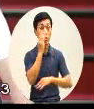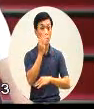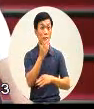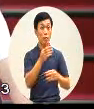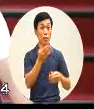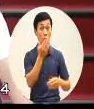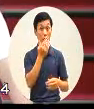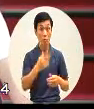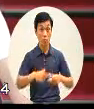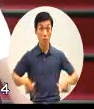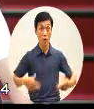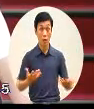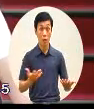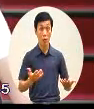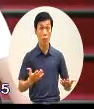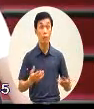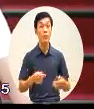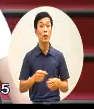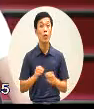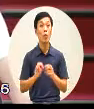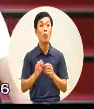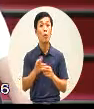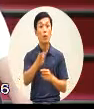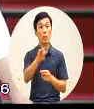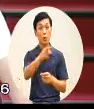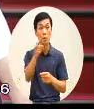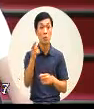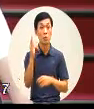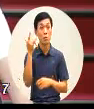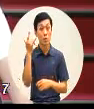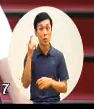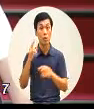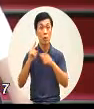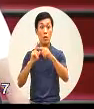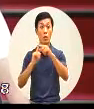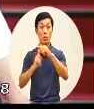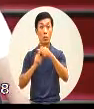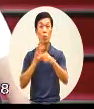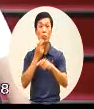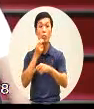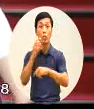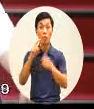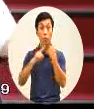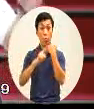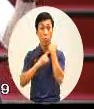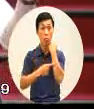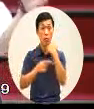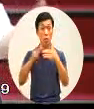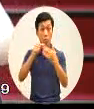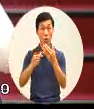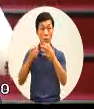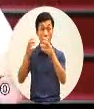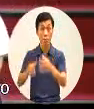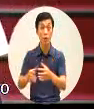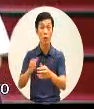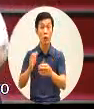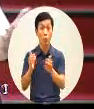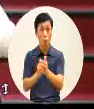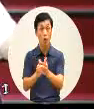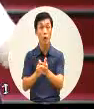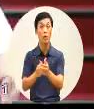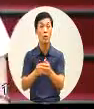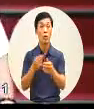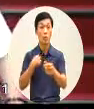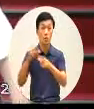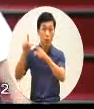多，那么你们为什么不等中央的法规，中央如果定了法令下来，我们